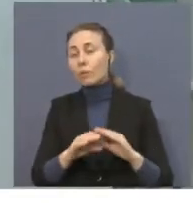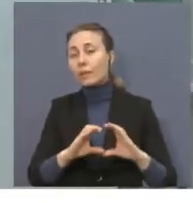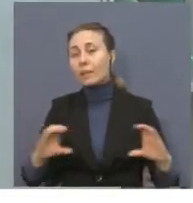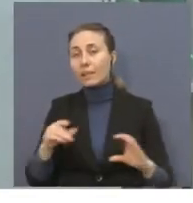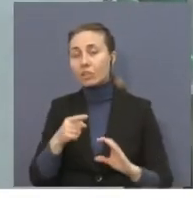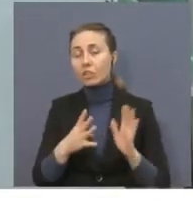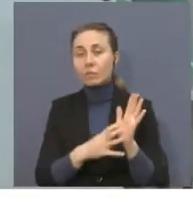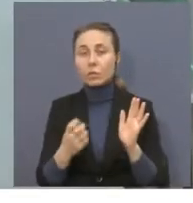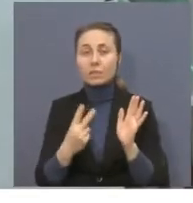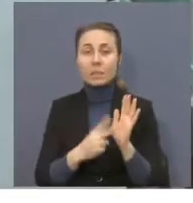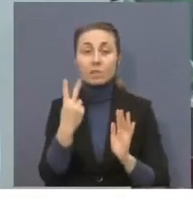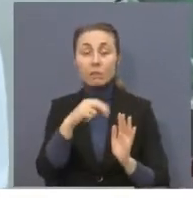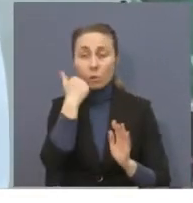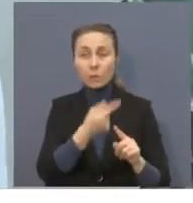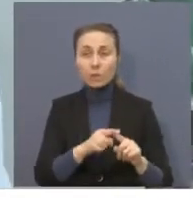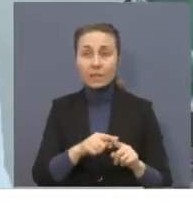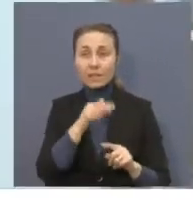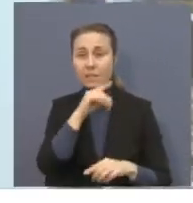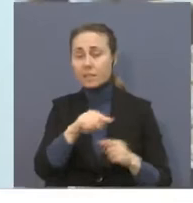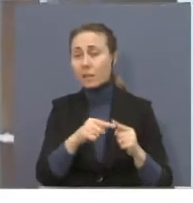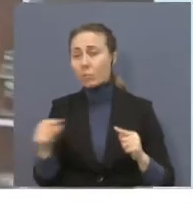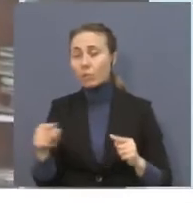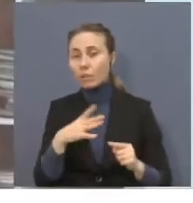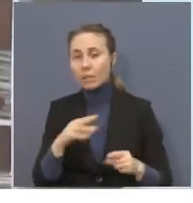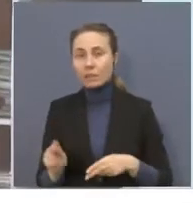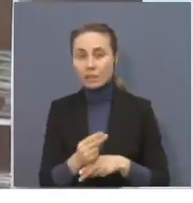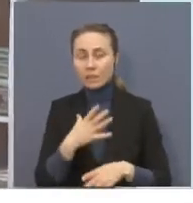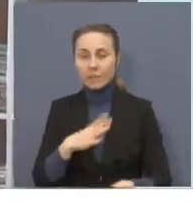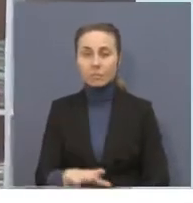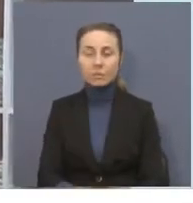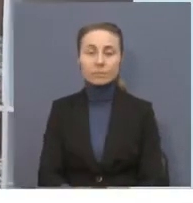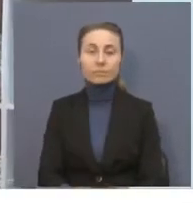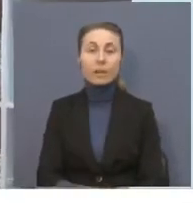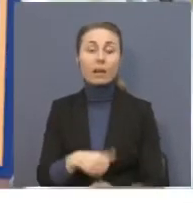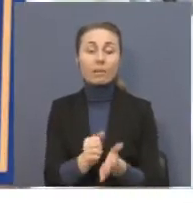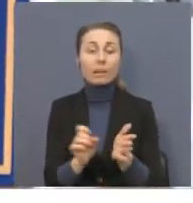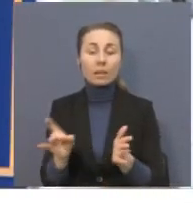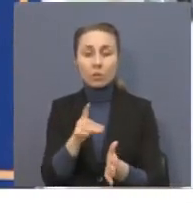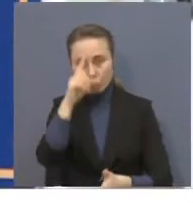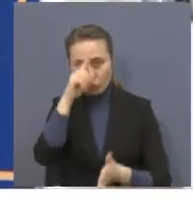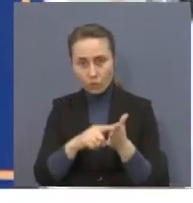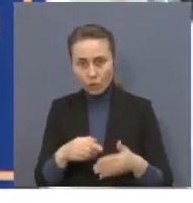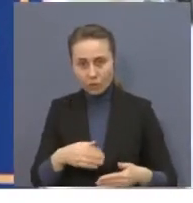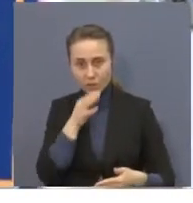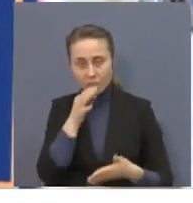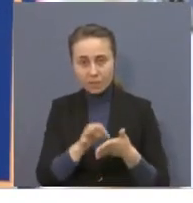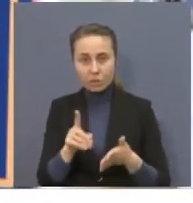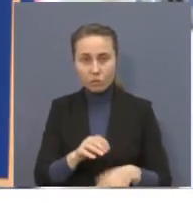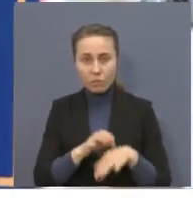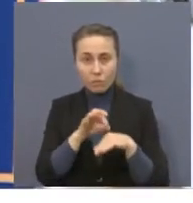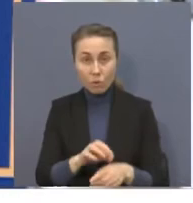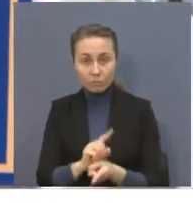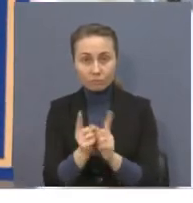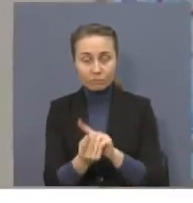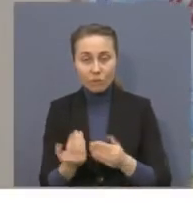в 1972 году. С тех пор ремонт здания не проводился. Глава региона выразил уверенность в том, что с вводом в